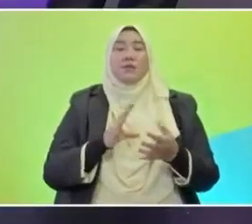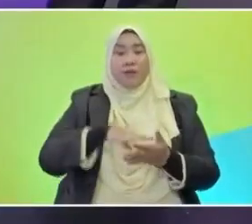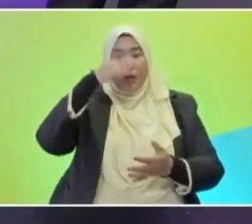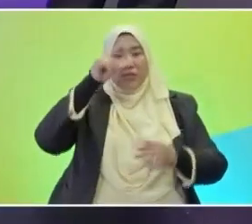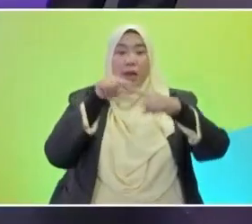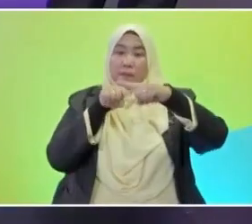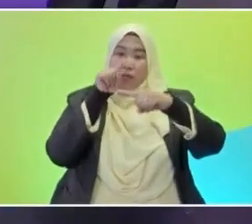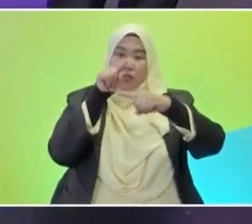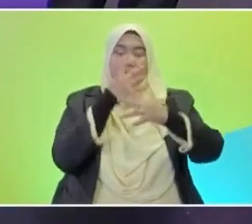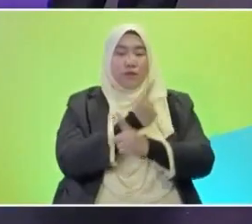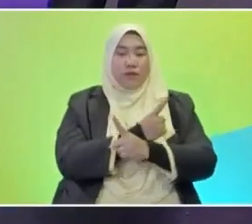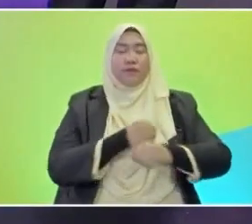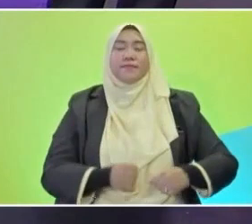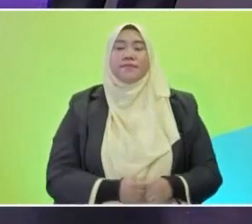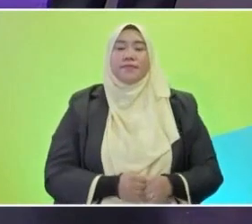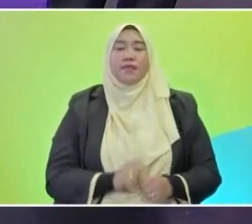bahagia